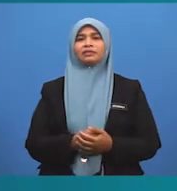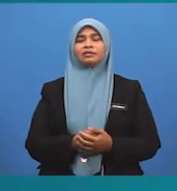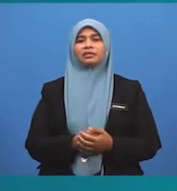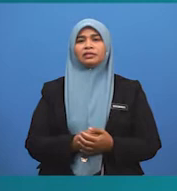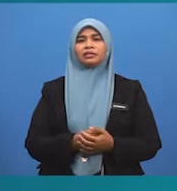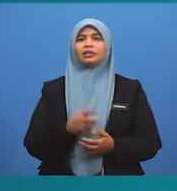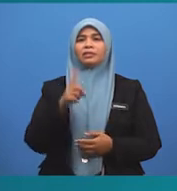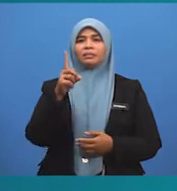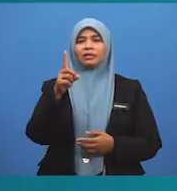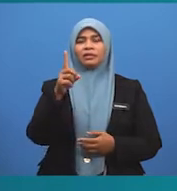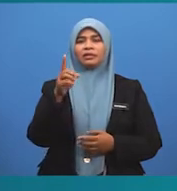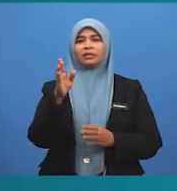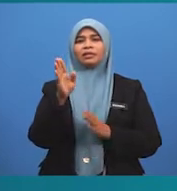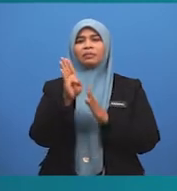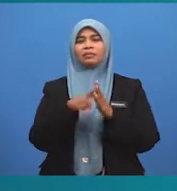Yang pertama,